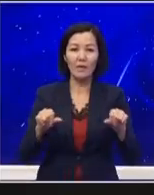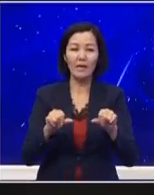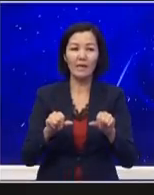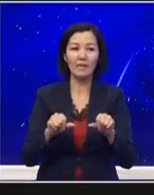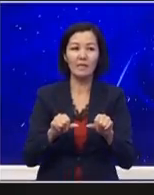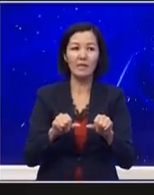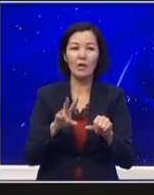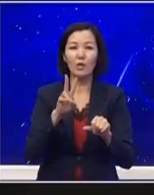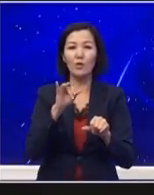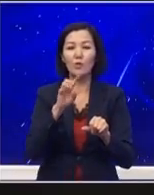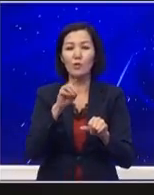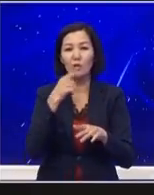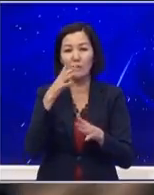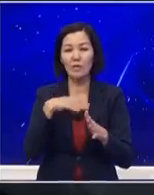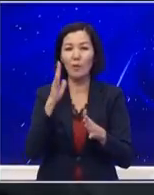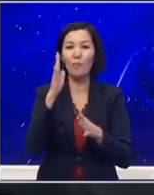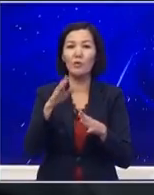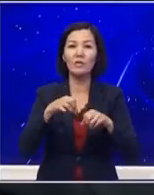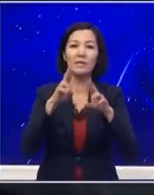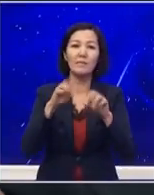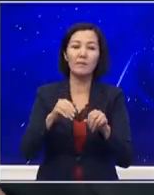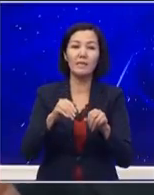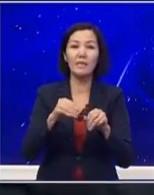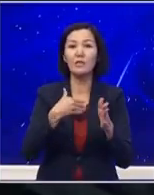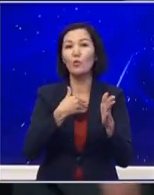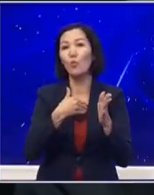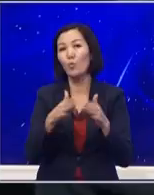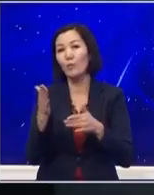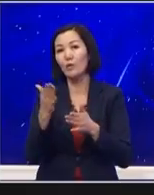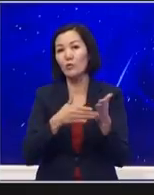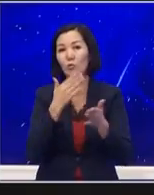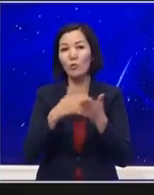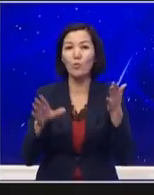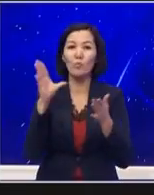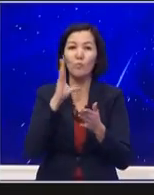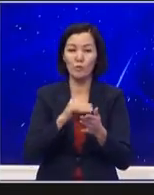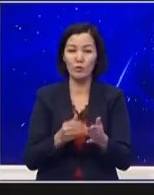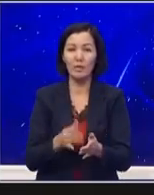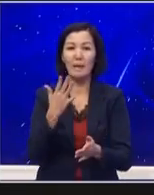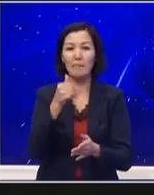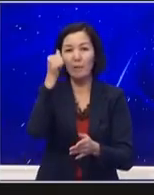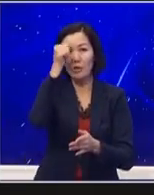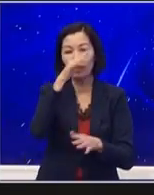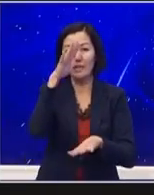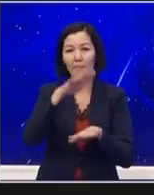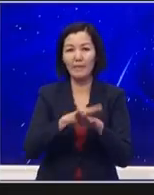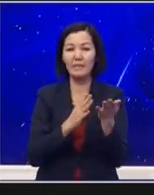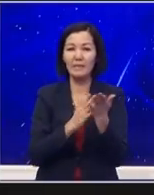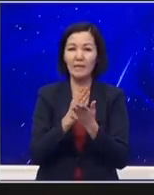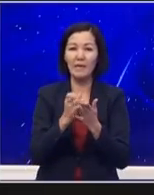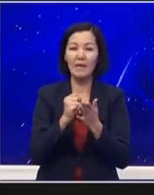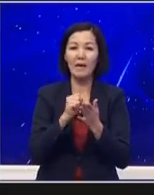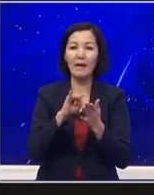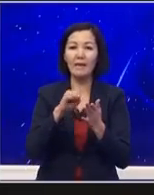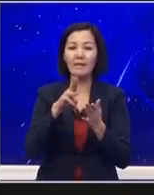осылай дейді. Айтуынша, болашақта мына мамандықтардың жойылып кету қаупі бар. Алдағы 5 жылда банктің 80% IT